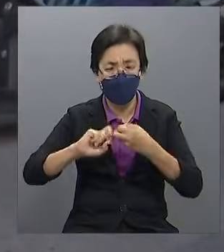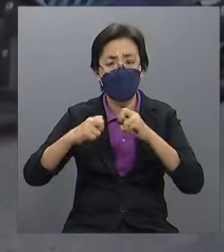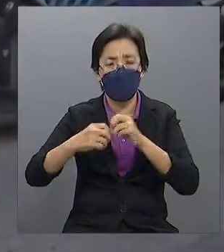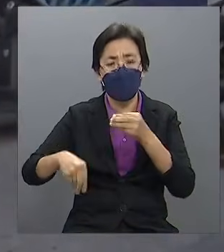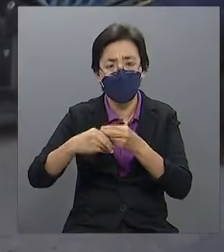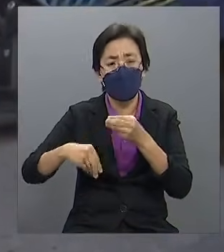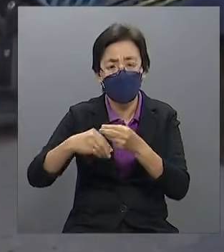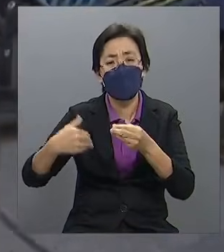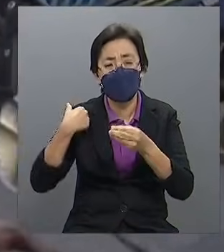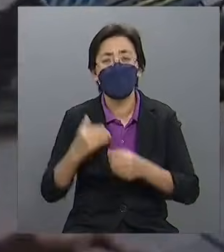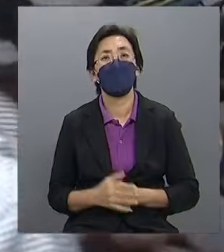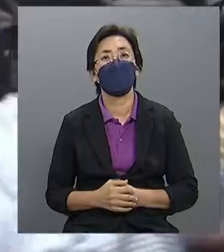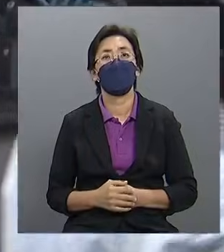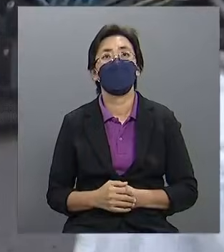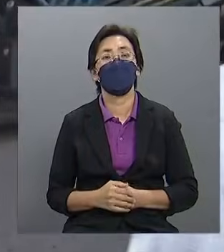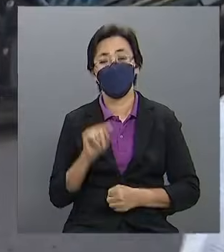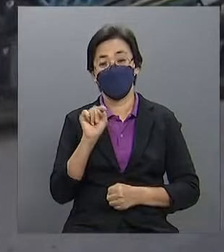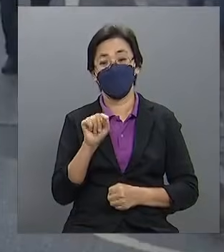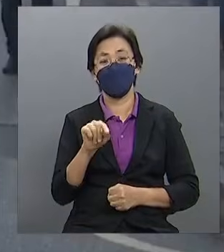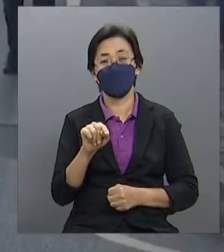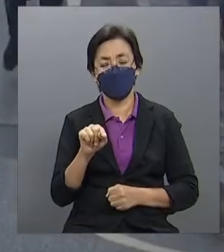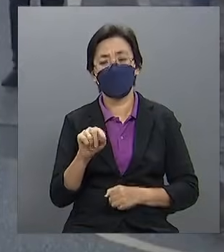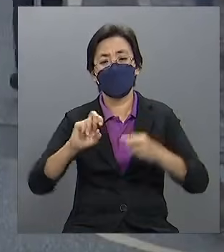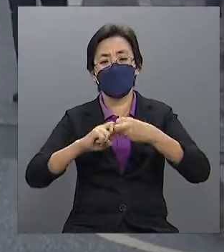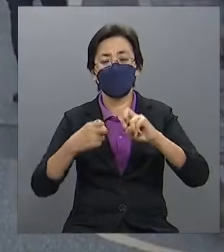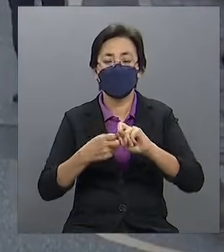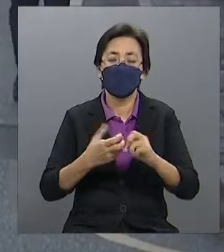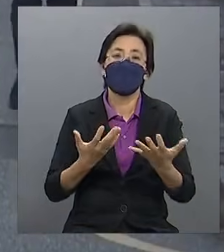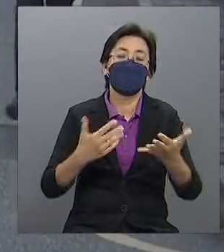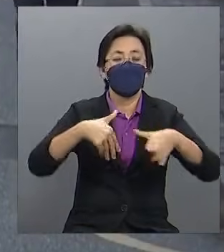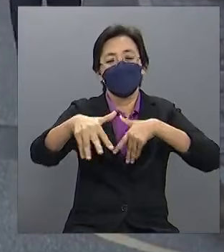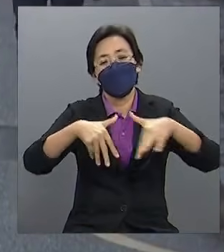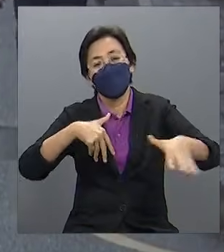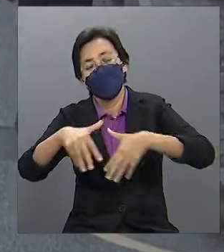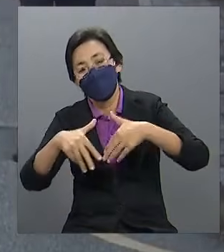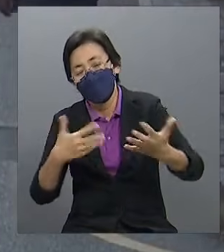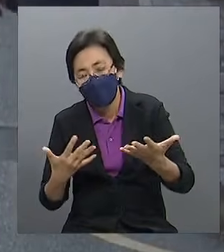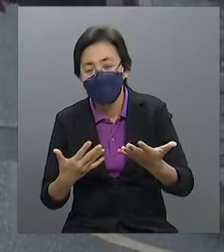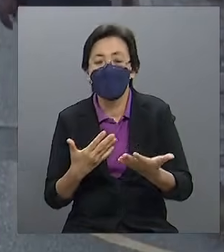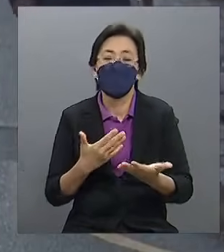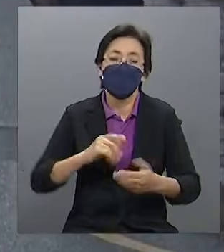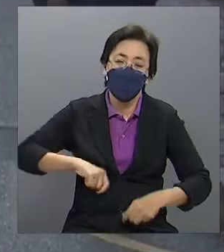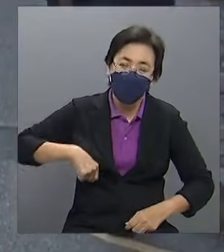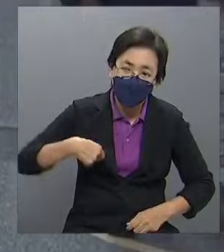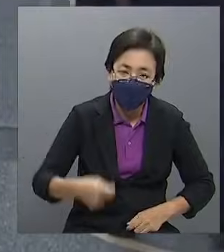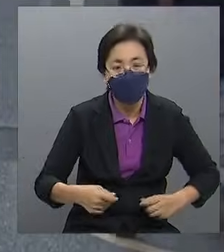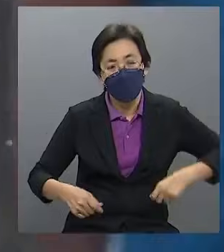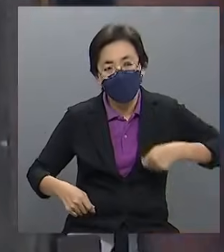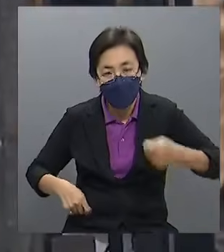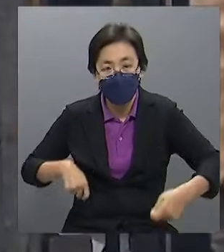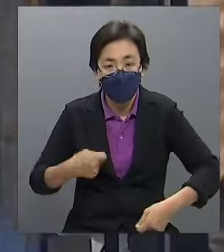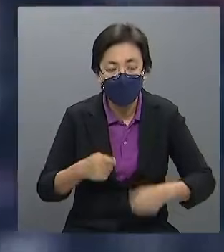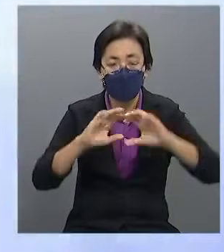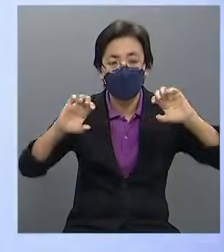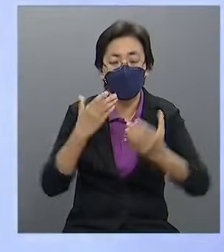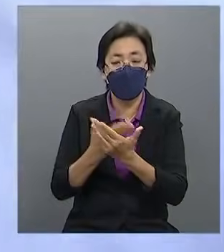โดยจุดนี้ค่ะมีเรื่องของปากท้องประชาชนมาเกี่ยวข้องด้วยค่ะคือรัฐบาลจำเป็นต้องใช้เงินตราต่างประเท